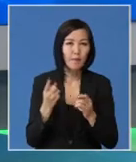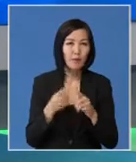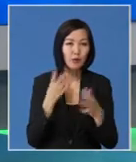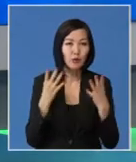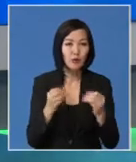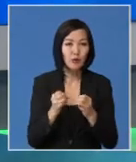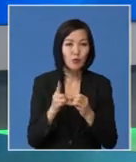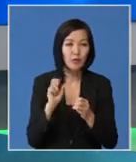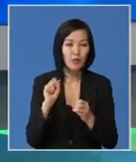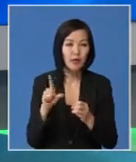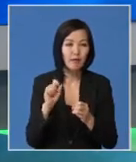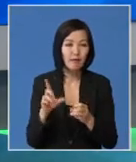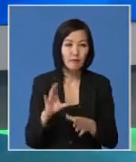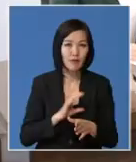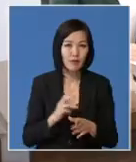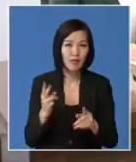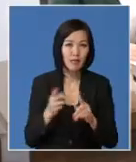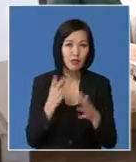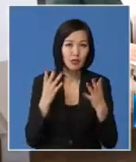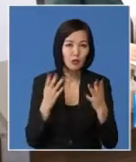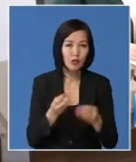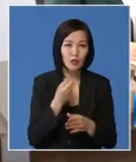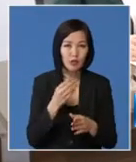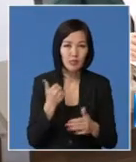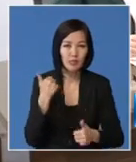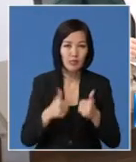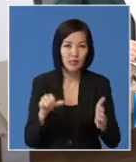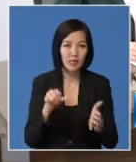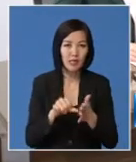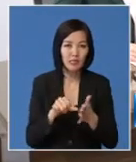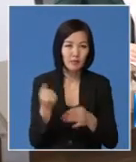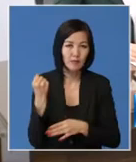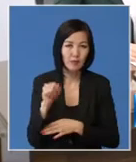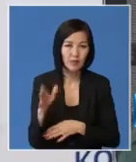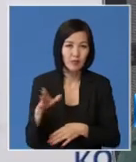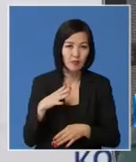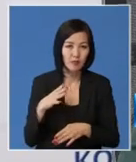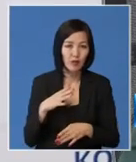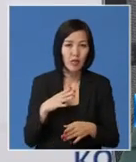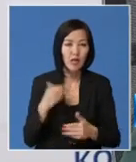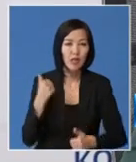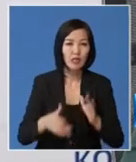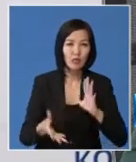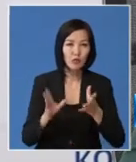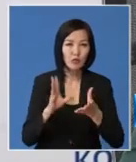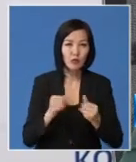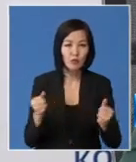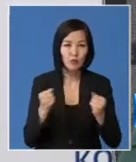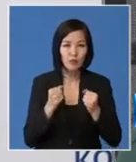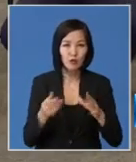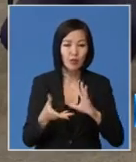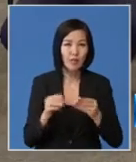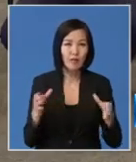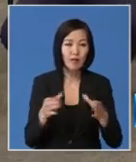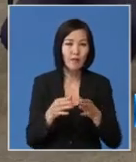11 алтын медальді жеңіп алды. Екінші күнде де жақсы өнер көрсетіп, жеңіс тұғырынан көріне білді. Сөйтіп жарыс қорытындысы бойынша спортшыларымыз